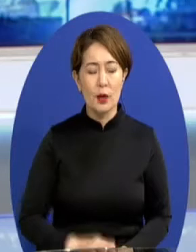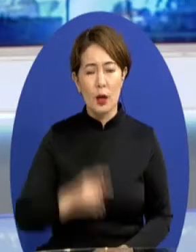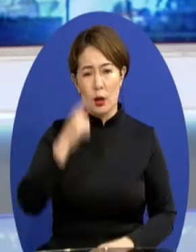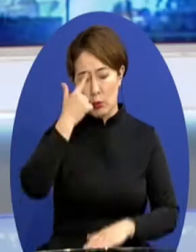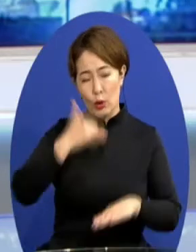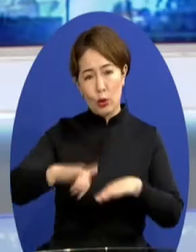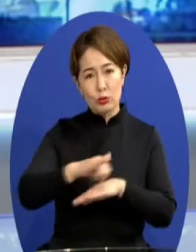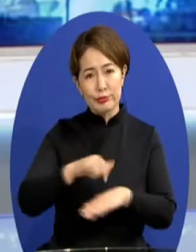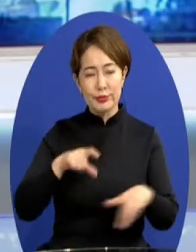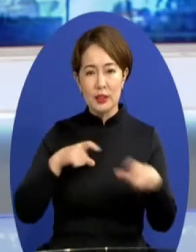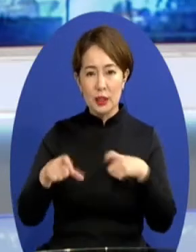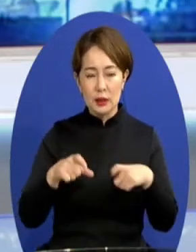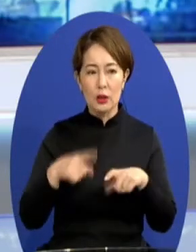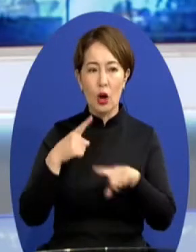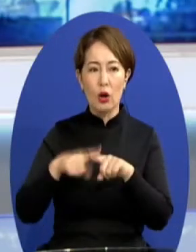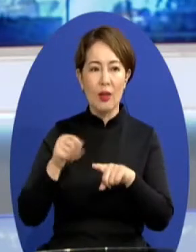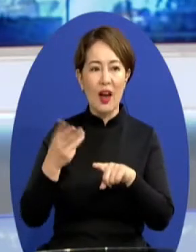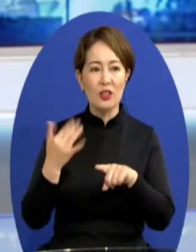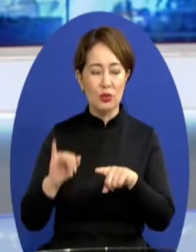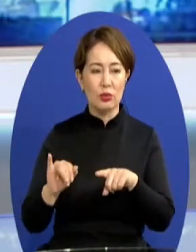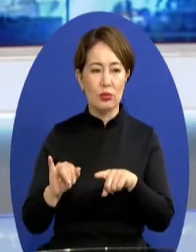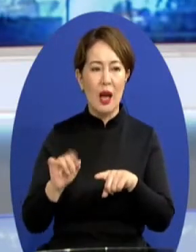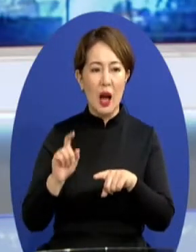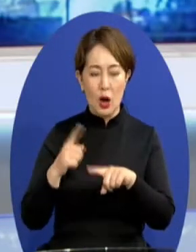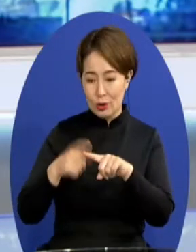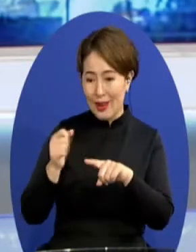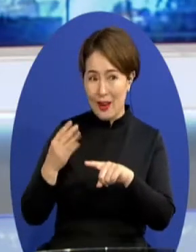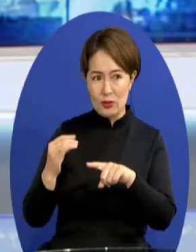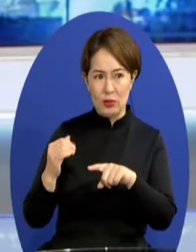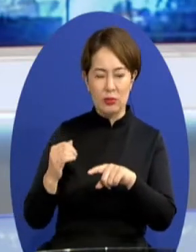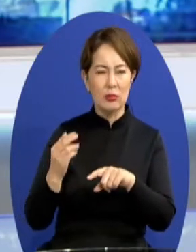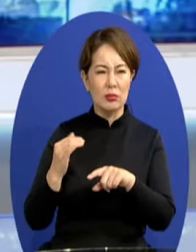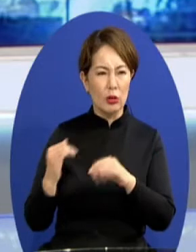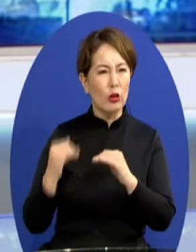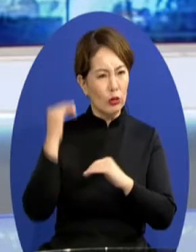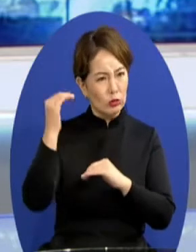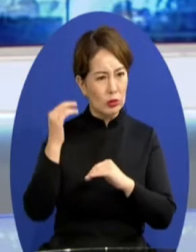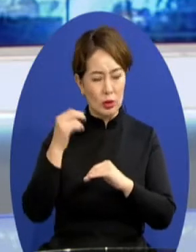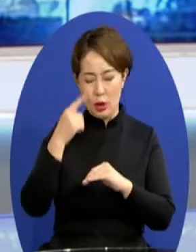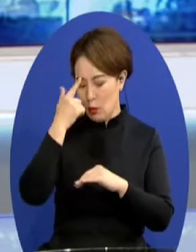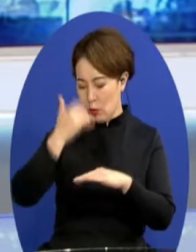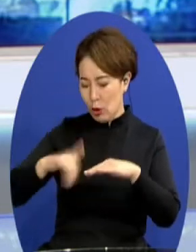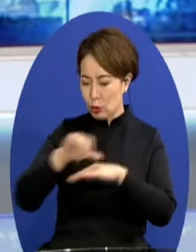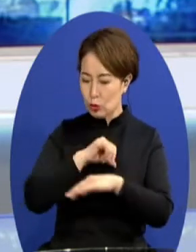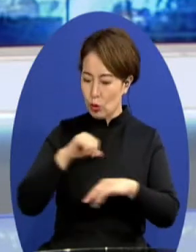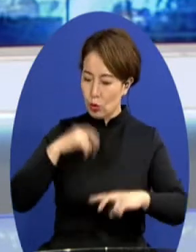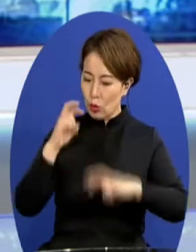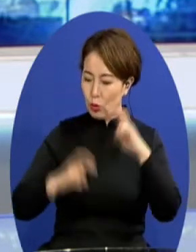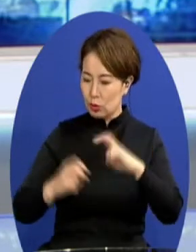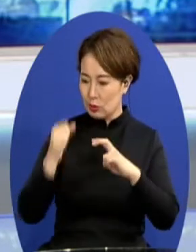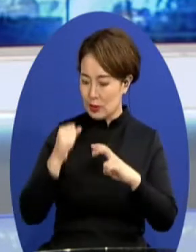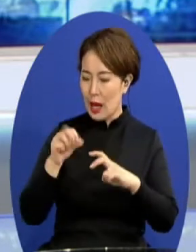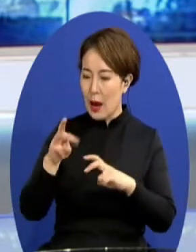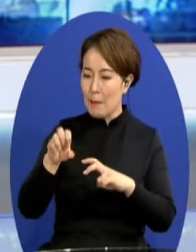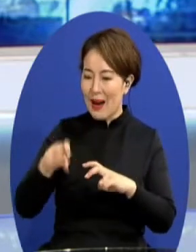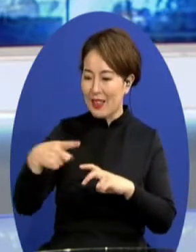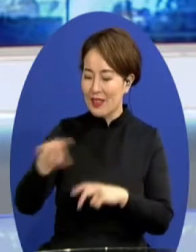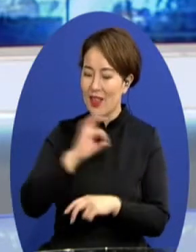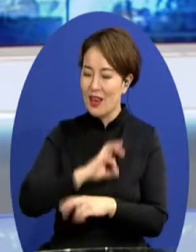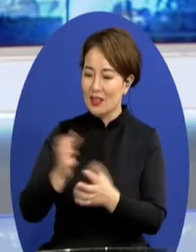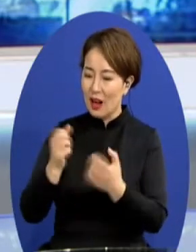Монгол Улсын эдийн засагт хөдөөшин салбарын дарагчин өндөр байх ёстой. Бид өөрсдөө үйлдвэрлэгч болж байж, малынхаа ашиг шимээр амьдрах боломж өндөр